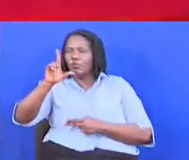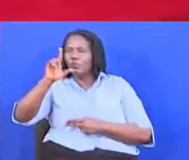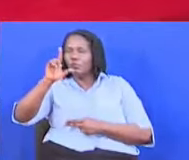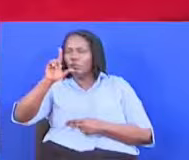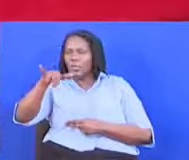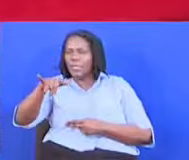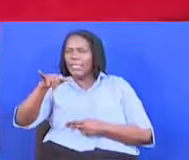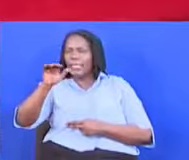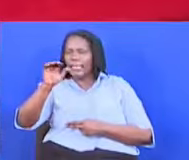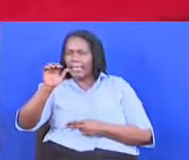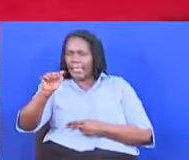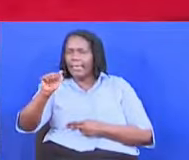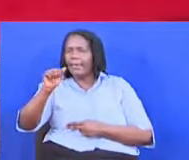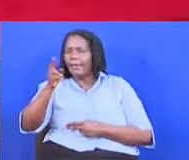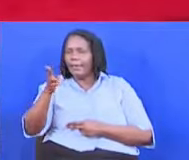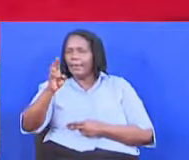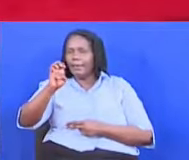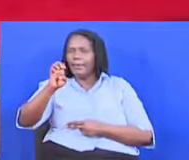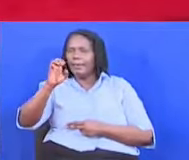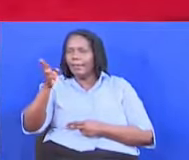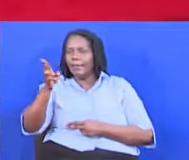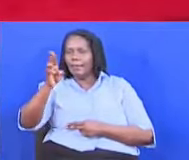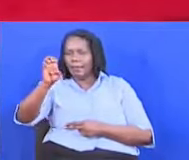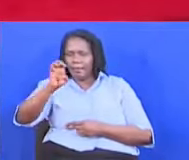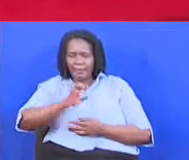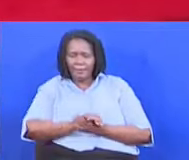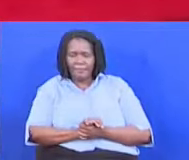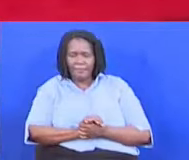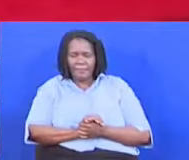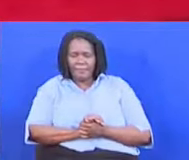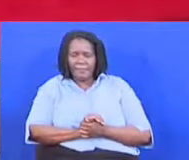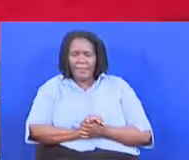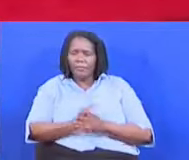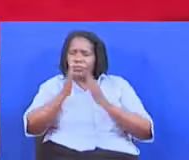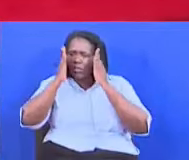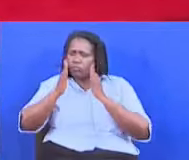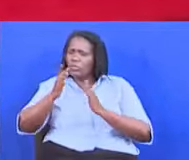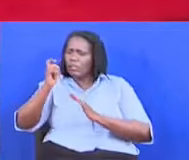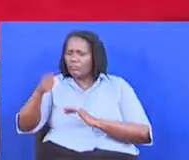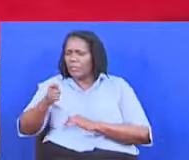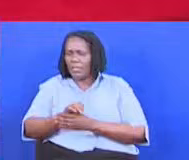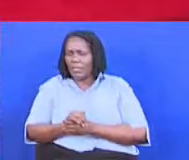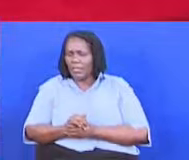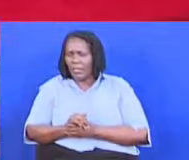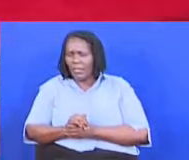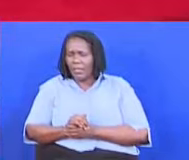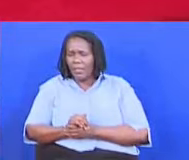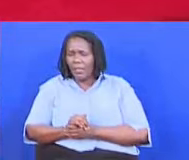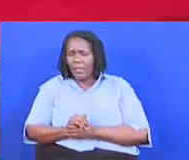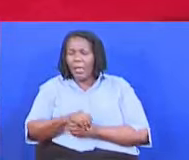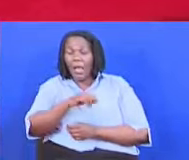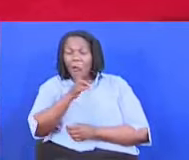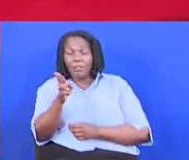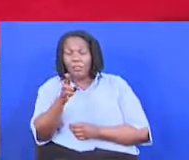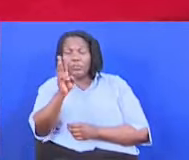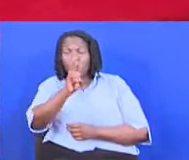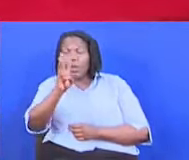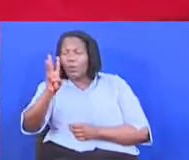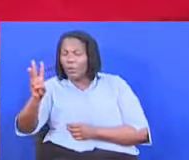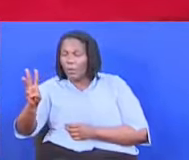kwenye tarafa ya Buchosa. Mheshimiwa Spika, halmashauri za wizara za wilaya zinahimizwa kujenga